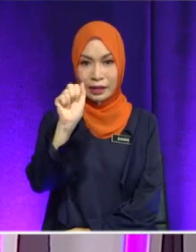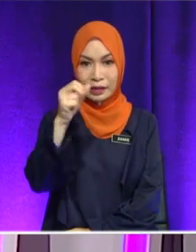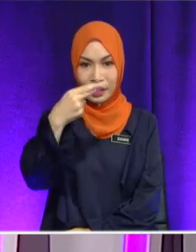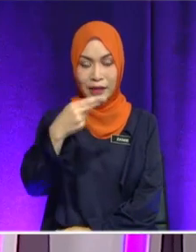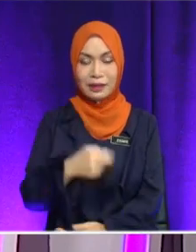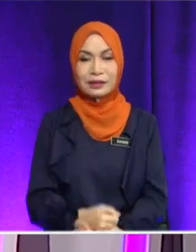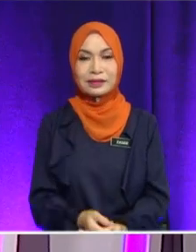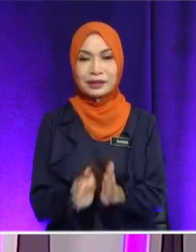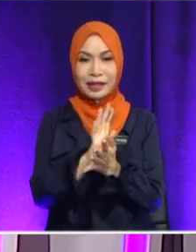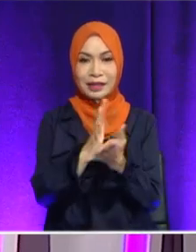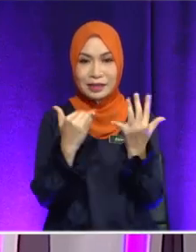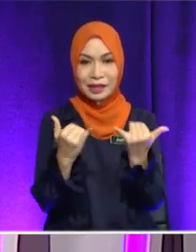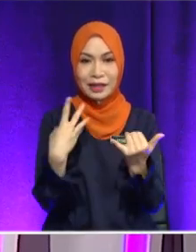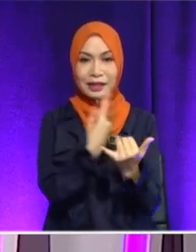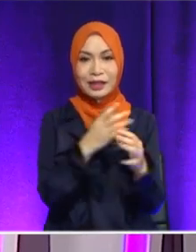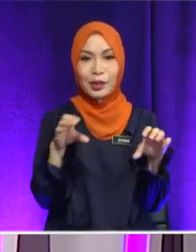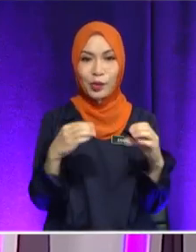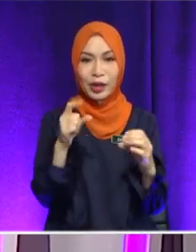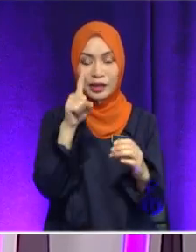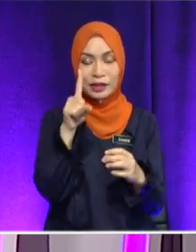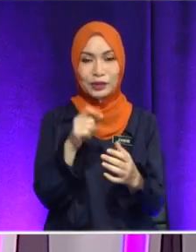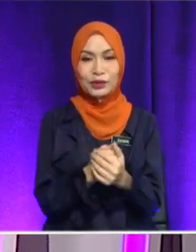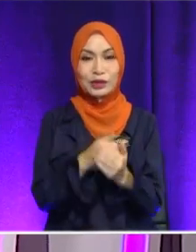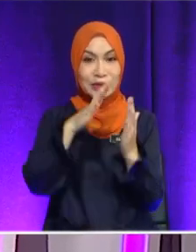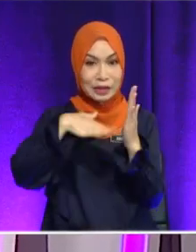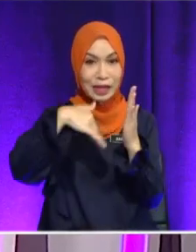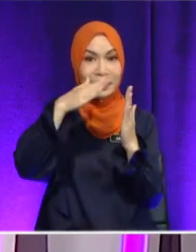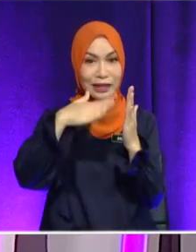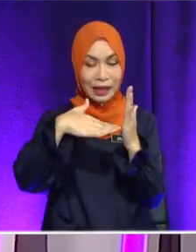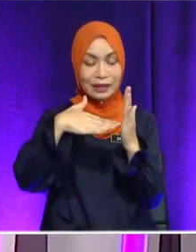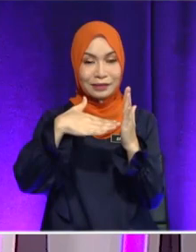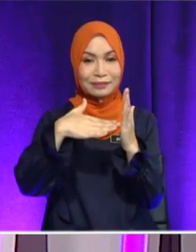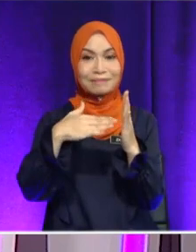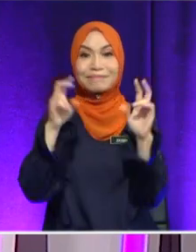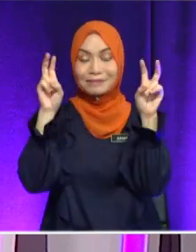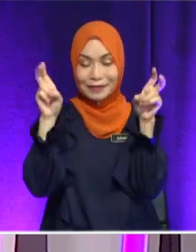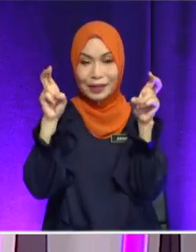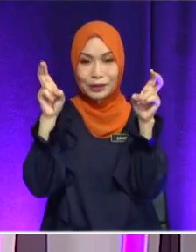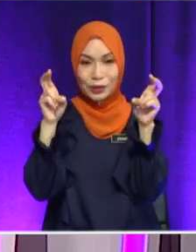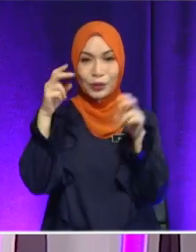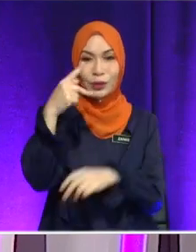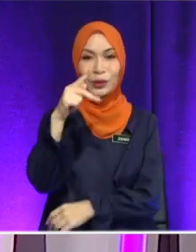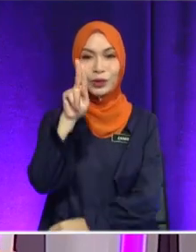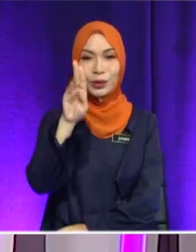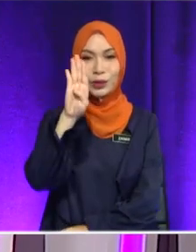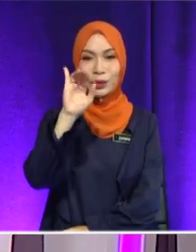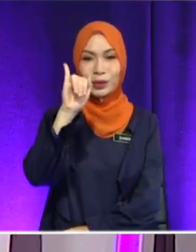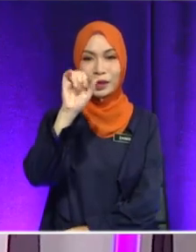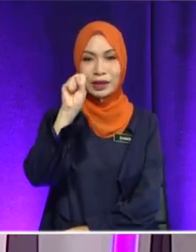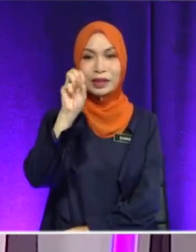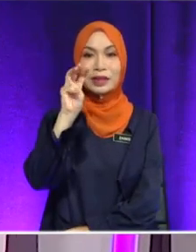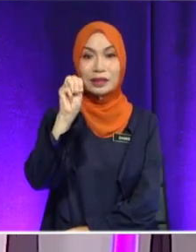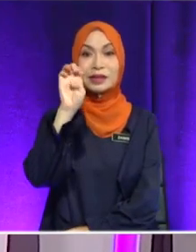berkaitan dengan kebiasaan juga oke sebelum kita memulihkan masih kacatan Terangkanlah bahan-bahan yang kita gunakan